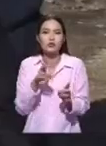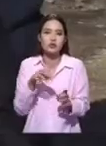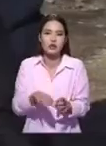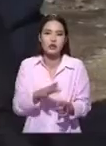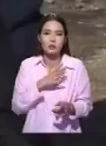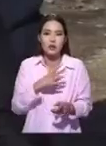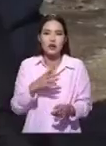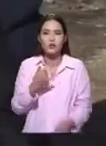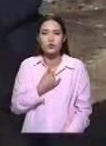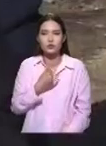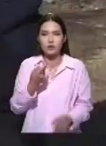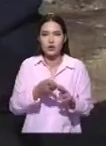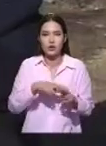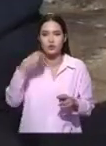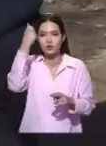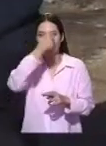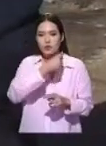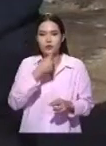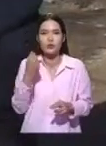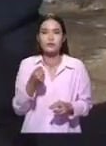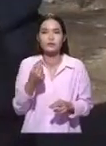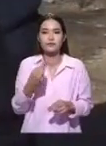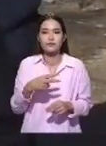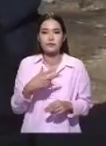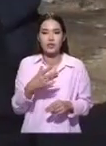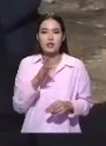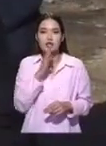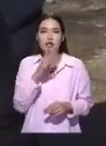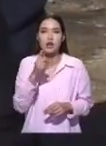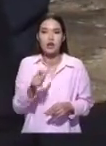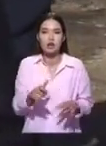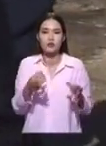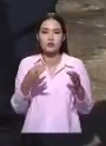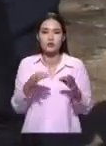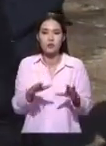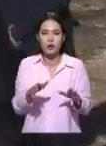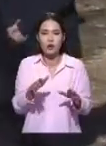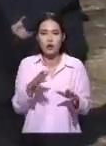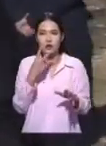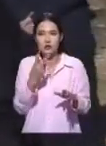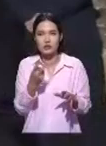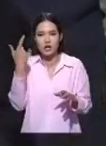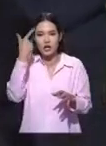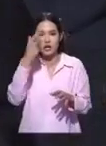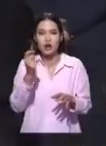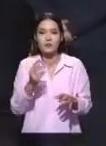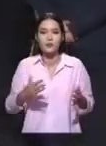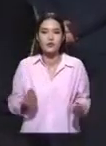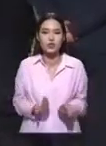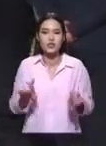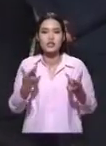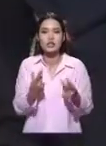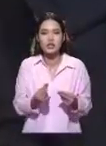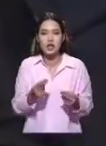октябре этого года, 2023 года, девушка, одна из дольщиц, приезжает сюда на объект и скидывает нам видео, где вообще